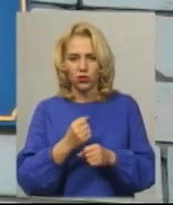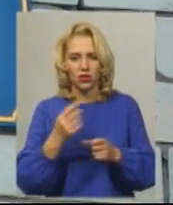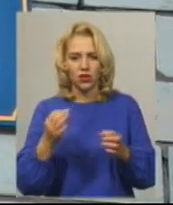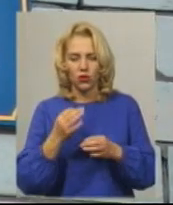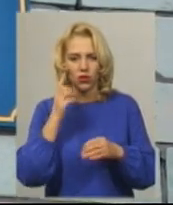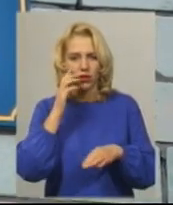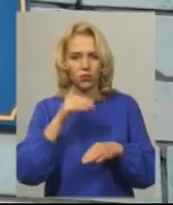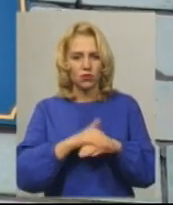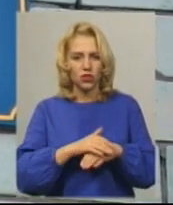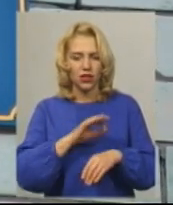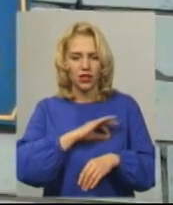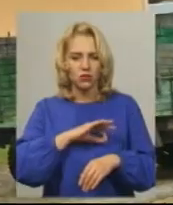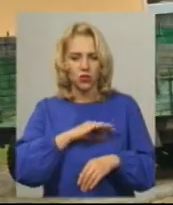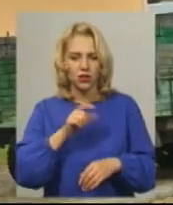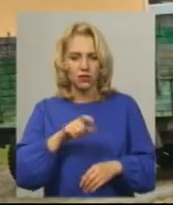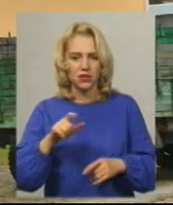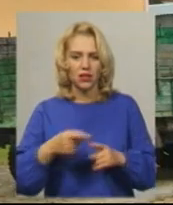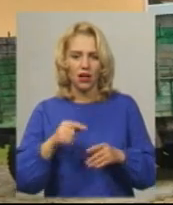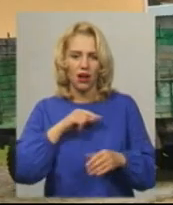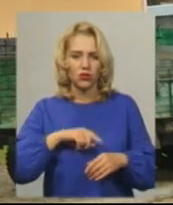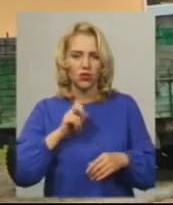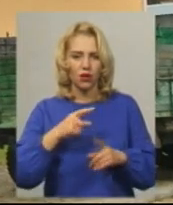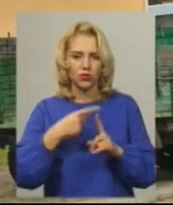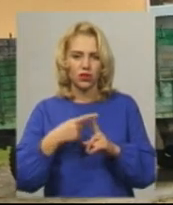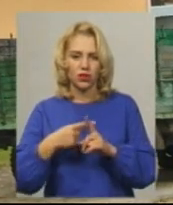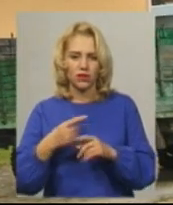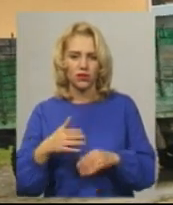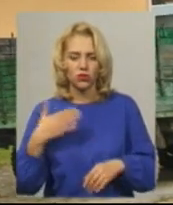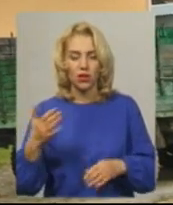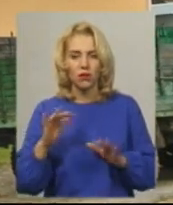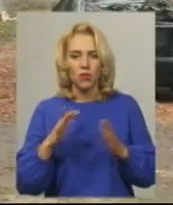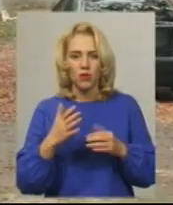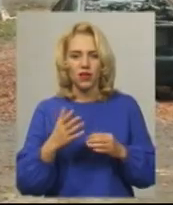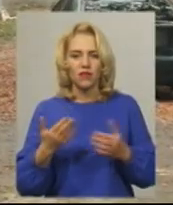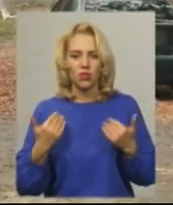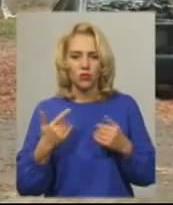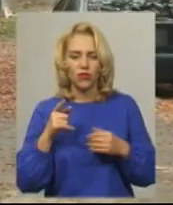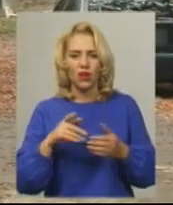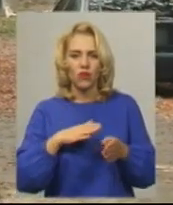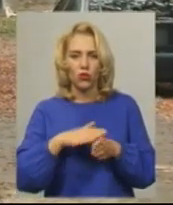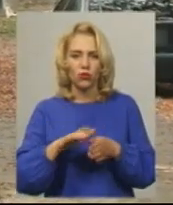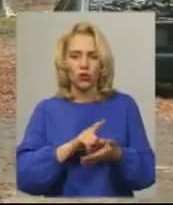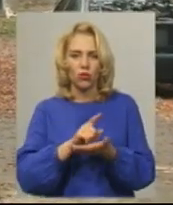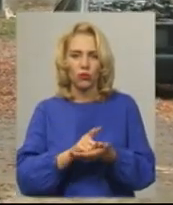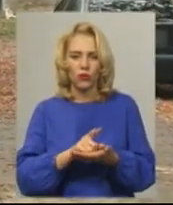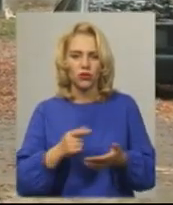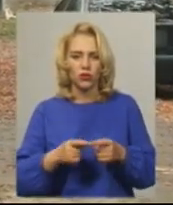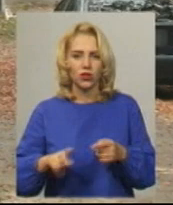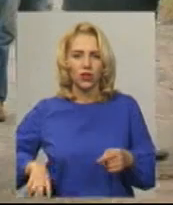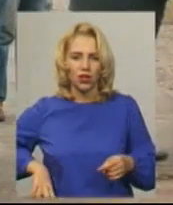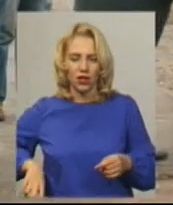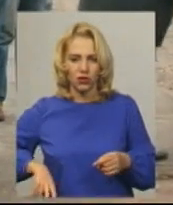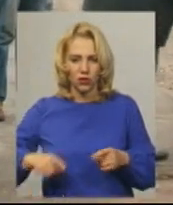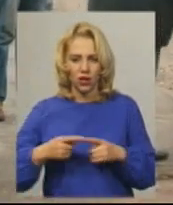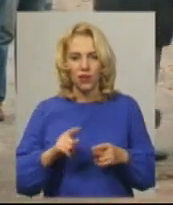пацієнтів. Характеризує її лише з позитивної сторони. На момент відпустки вона виконувала обов'язки директора закладу, каже Леонід Романов. За словами головної